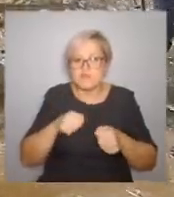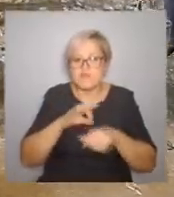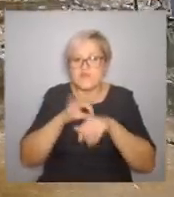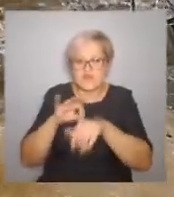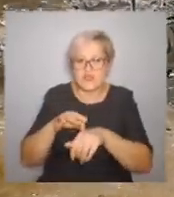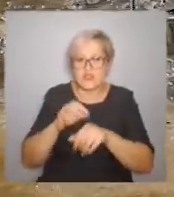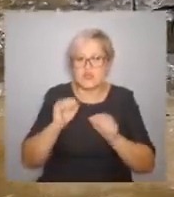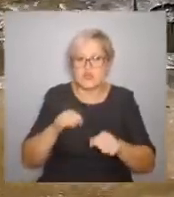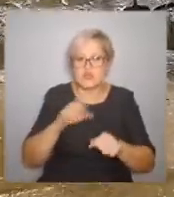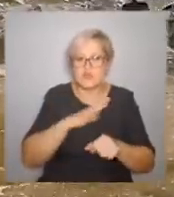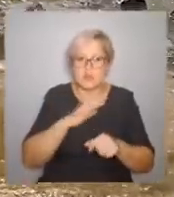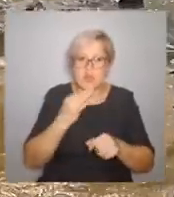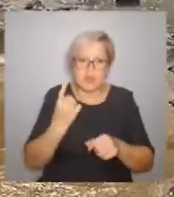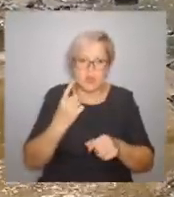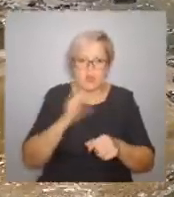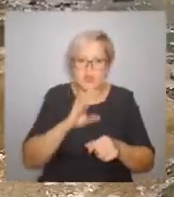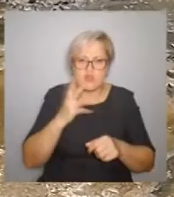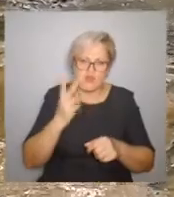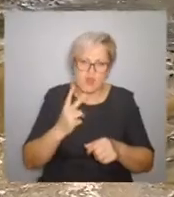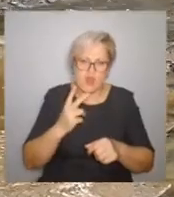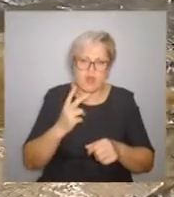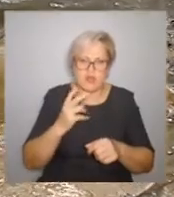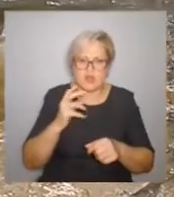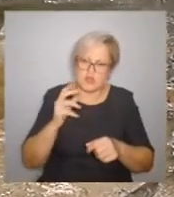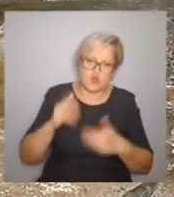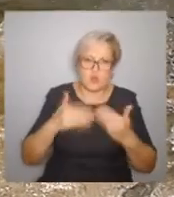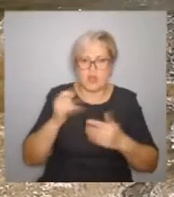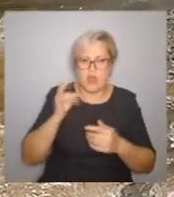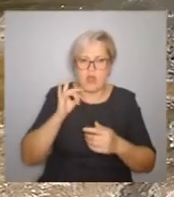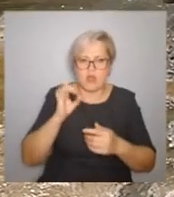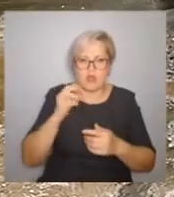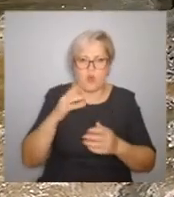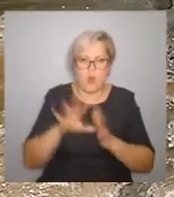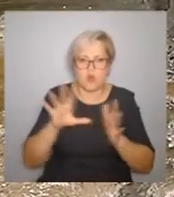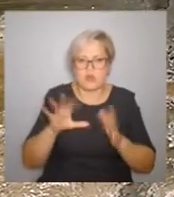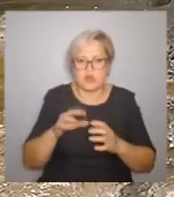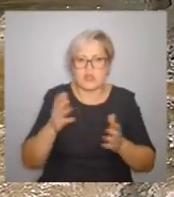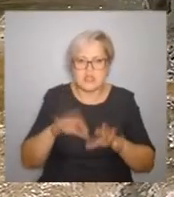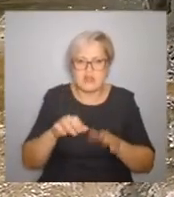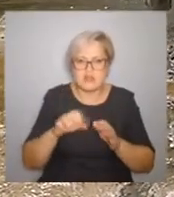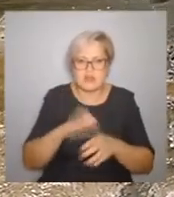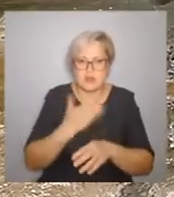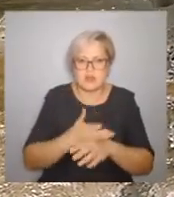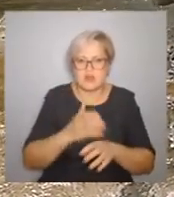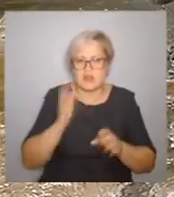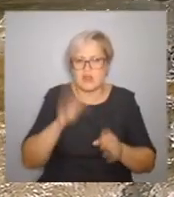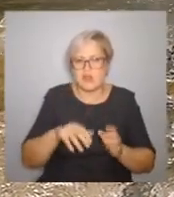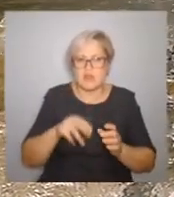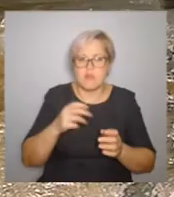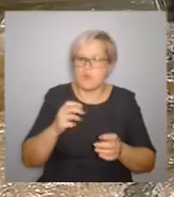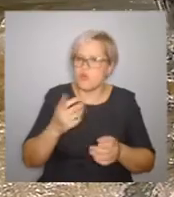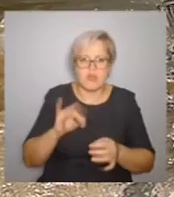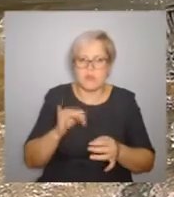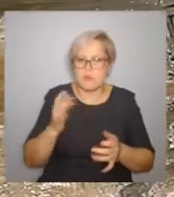бы мне оставить сапоги. Как бы мне отсюда вылезти самому? Держать равновесие надо. Так, это бедные